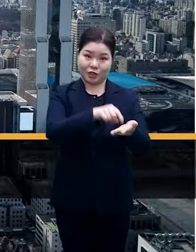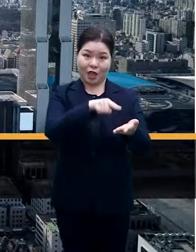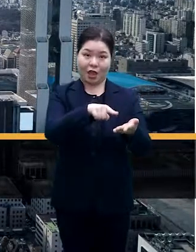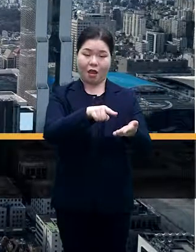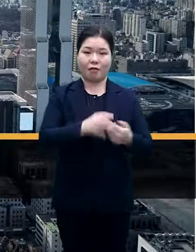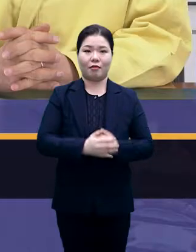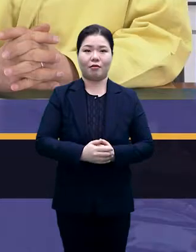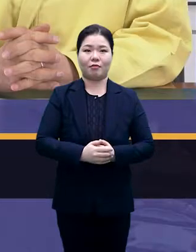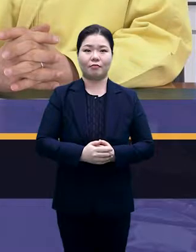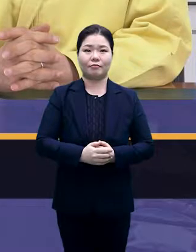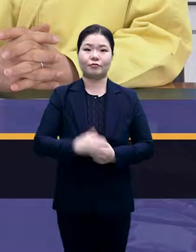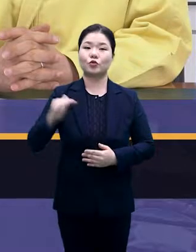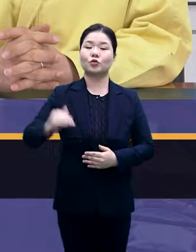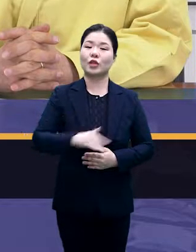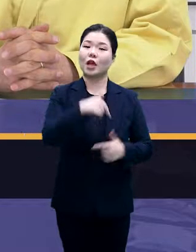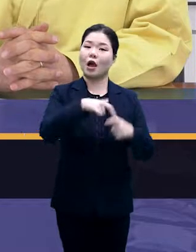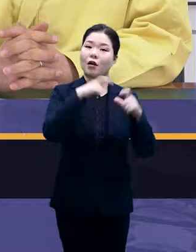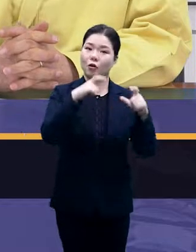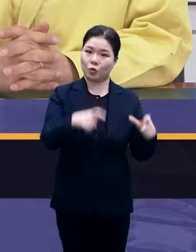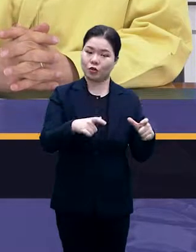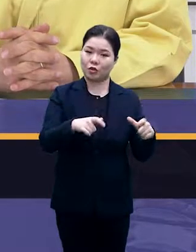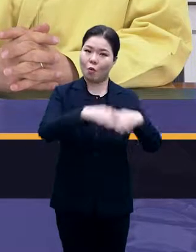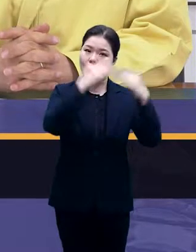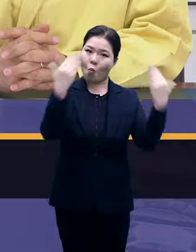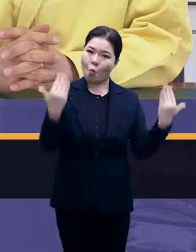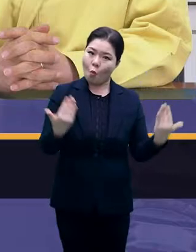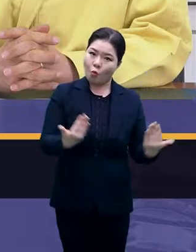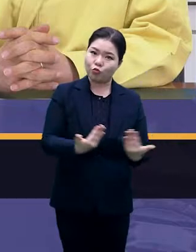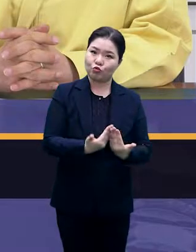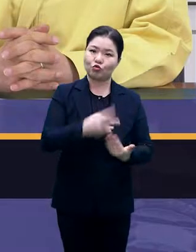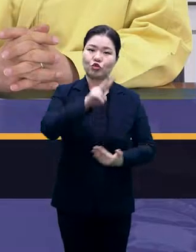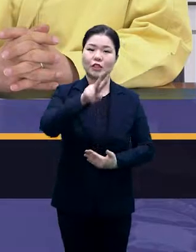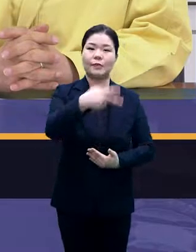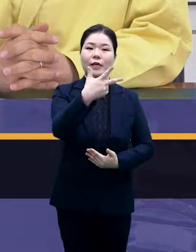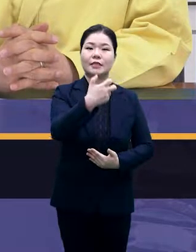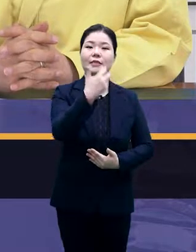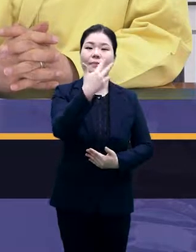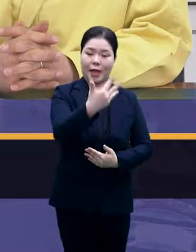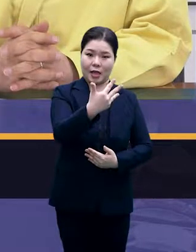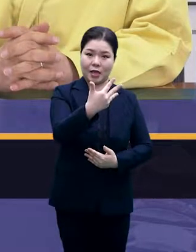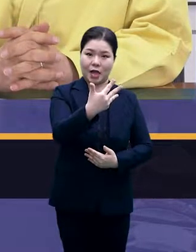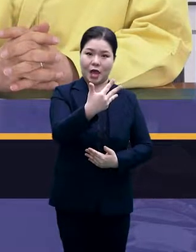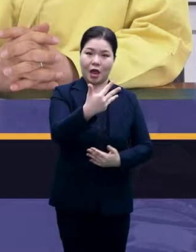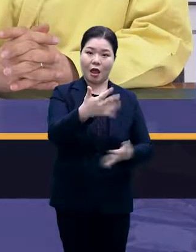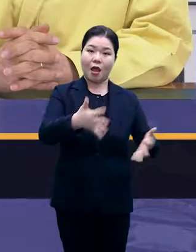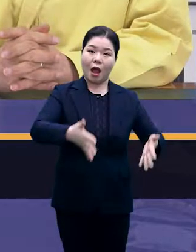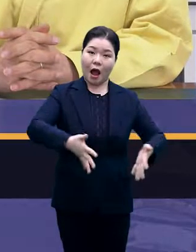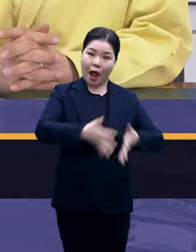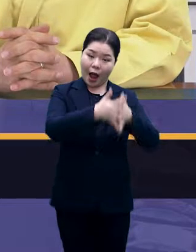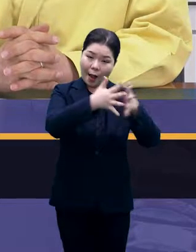문제입니다. 우리 강남구에서는 모두 278개